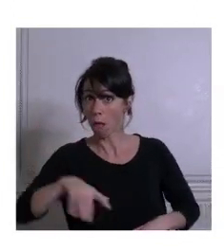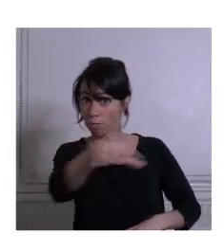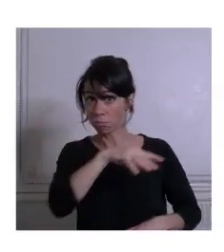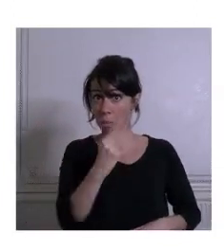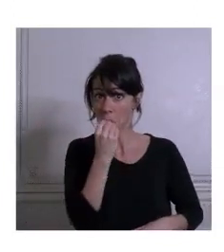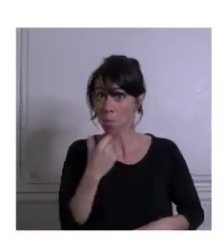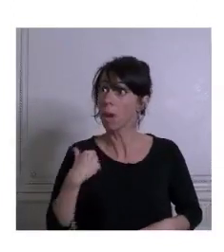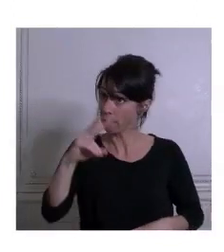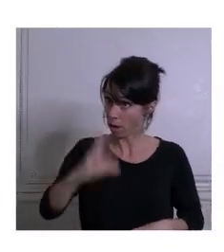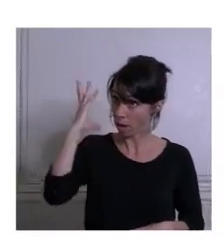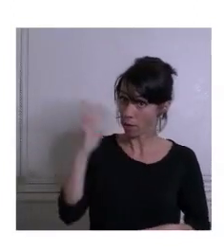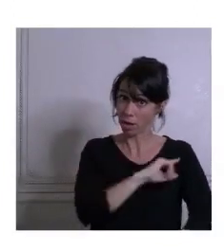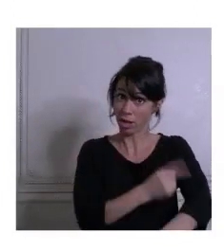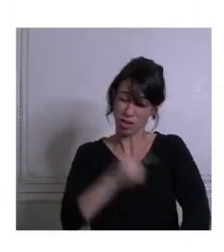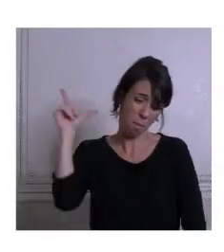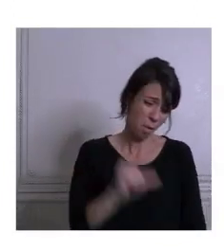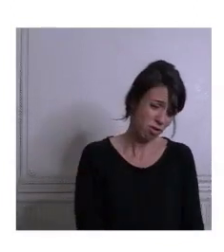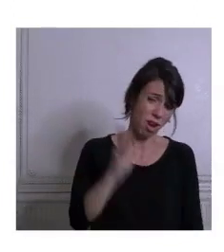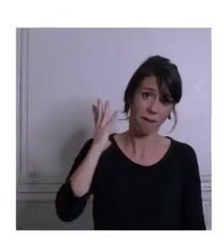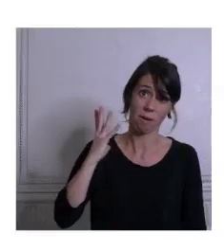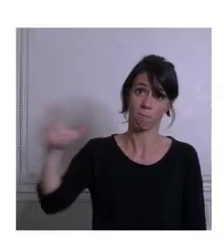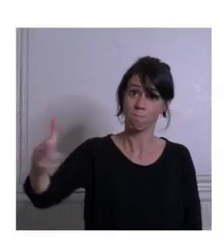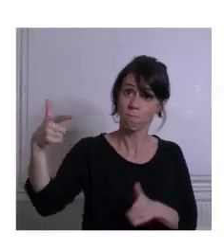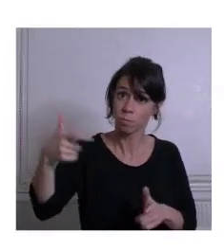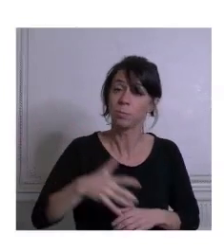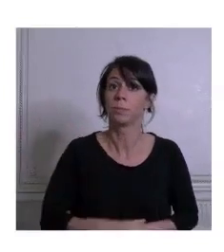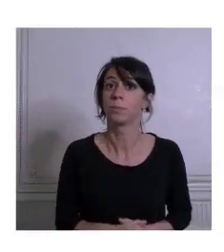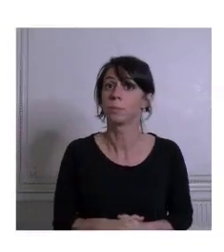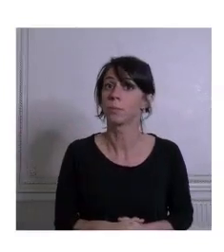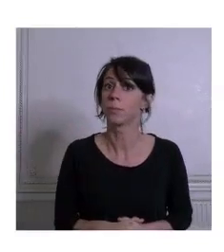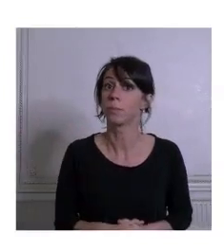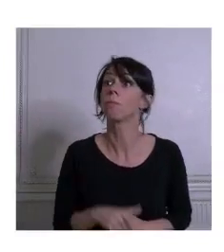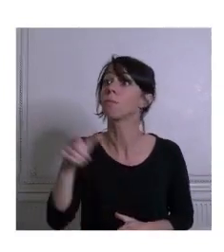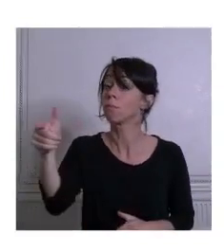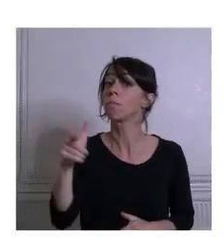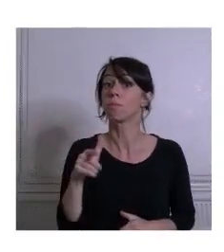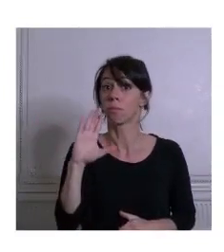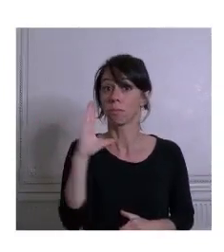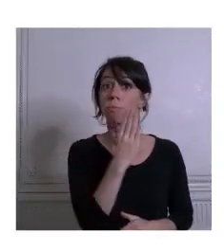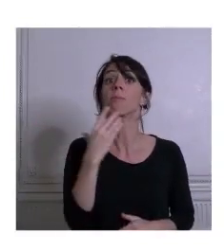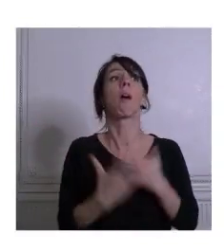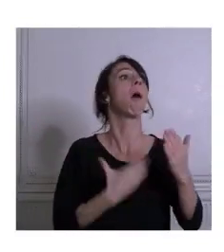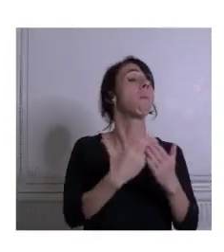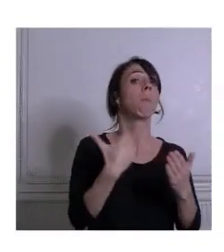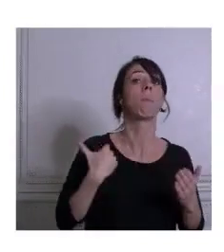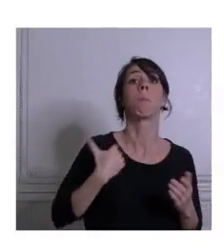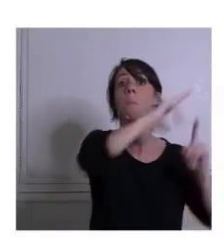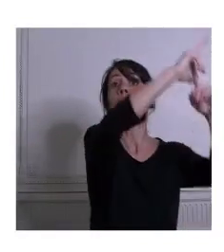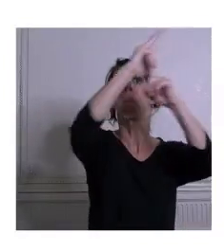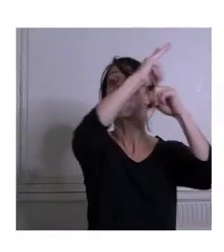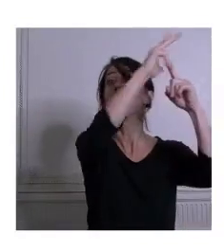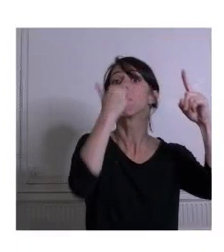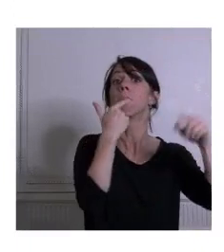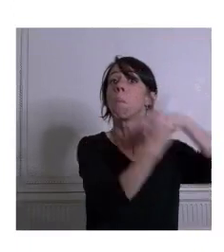Ah ben prenez, alors prenez-le comme ça, ça va peut-être vous booster un peu. Je reste toujours dans de l'opposition constructive. Je vous dis